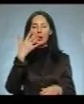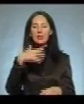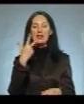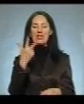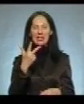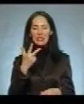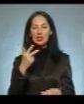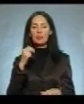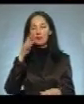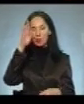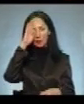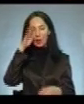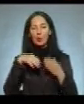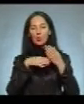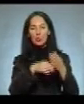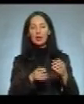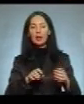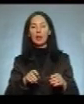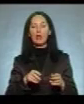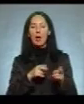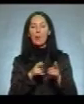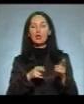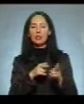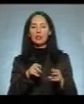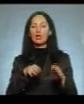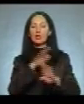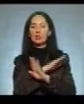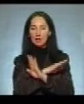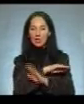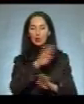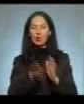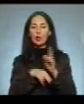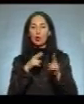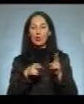53-річний помічник машиніста загинув під колесами вантажного локомотива в Тернополі.